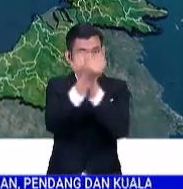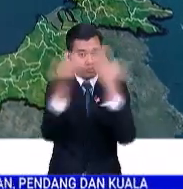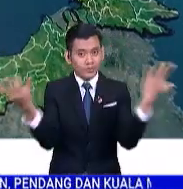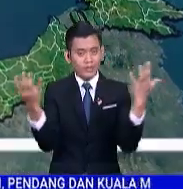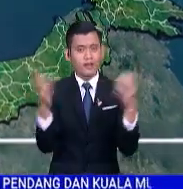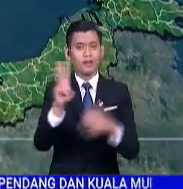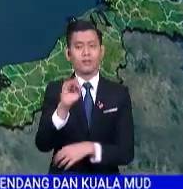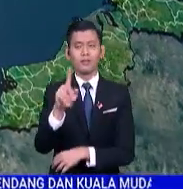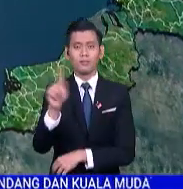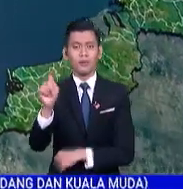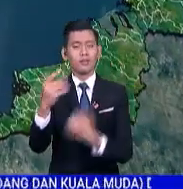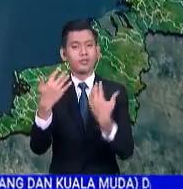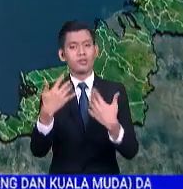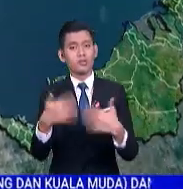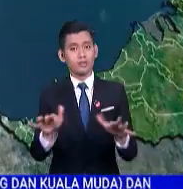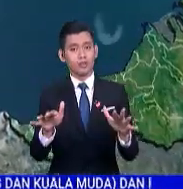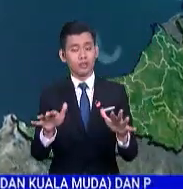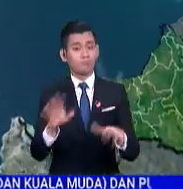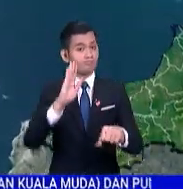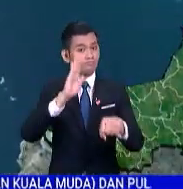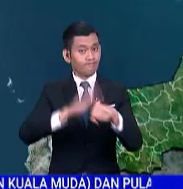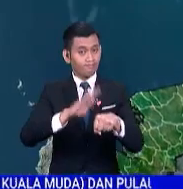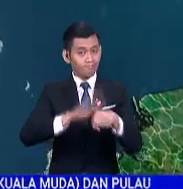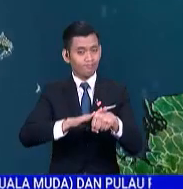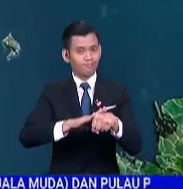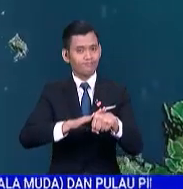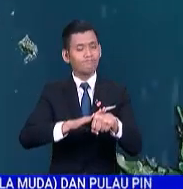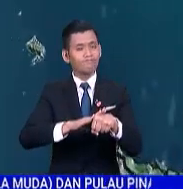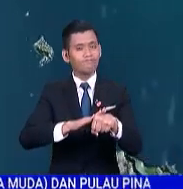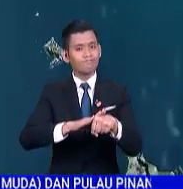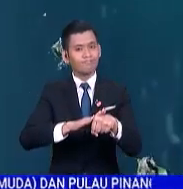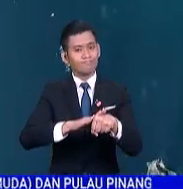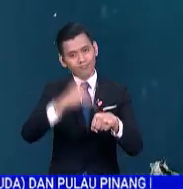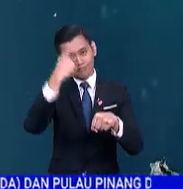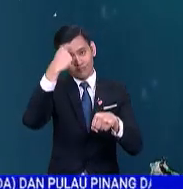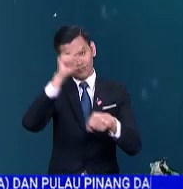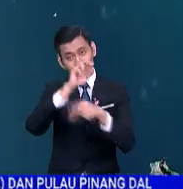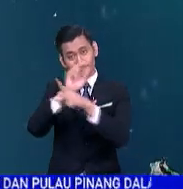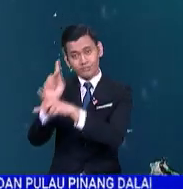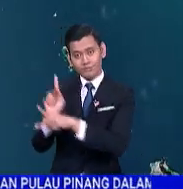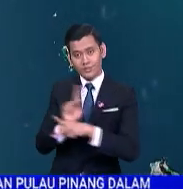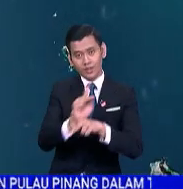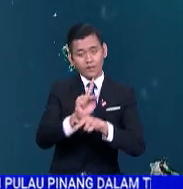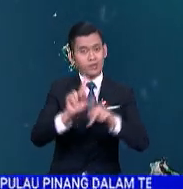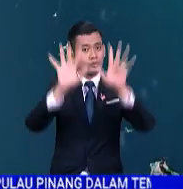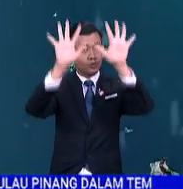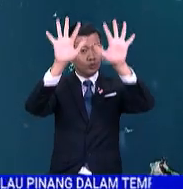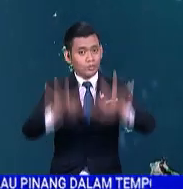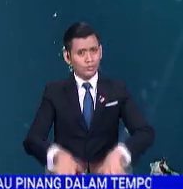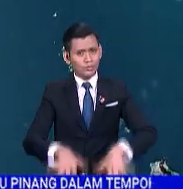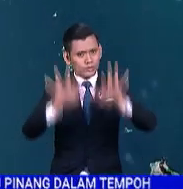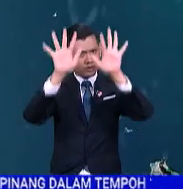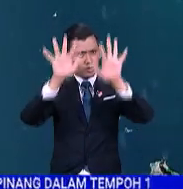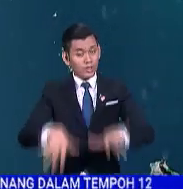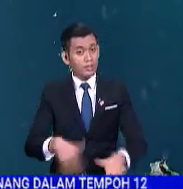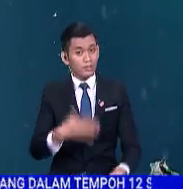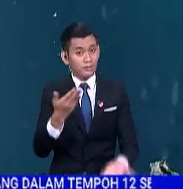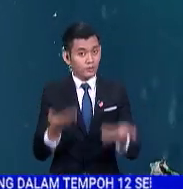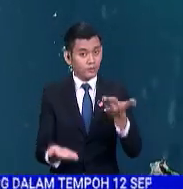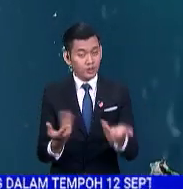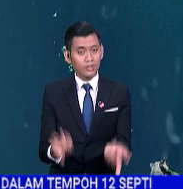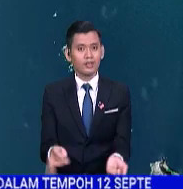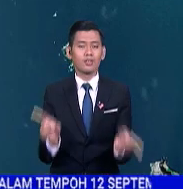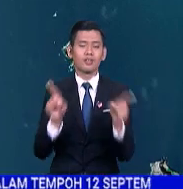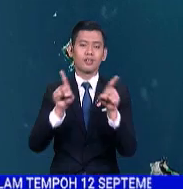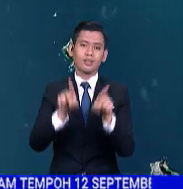Map Malaysia telah pun mengeluarkan amaran bagi peringkat waspada iaitu hujan lebat yang dijangkakan